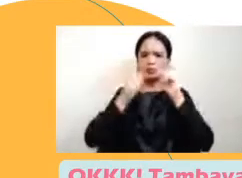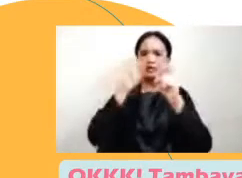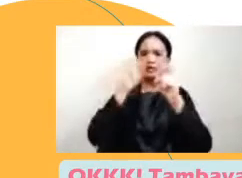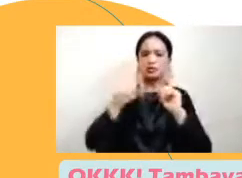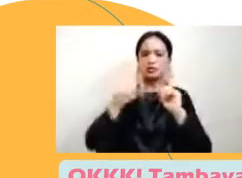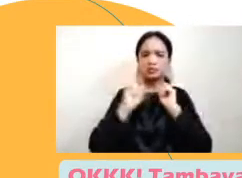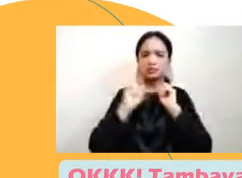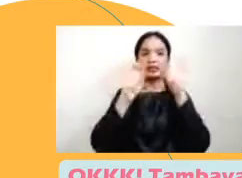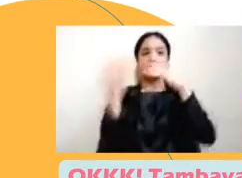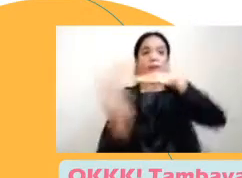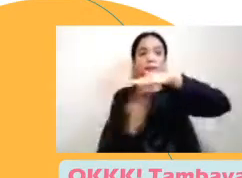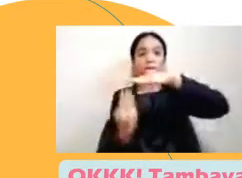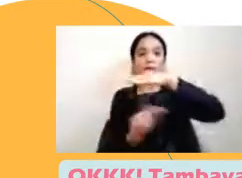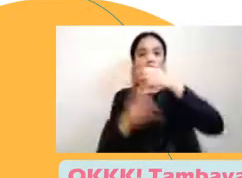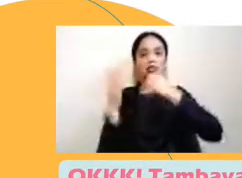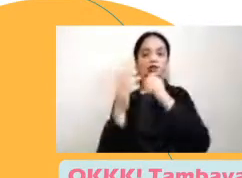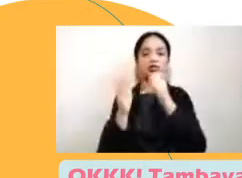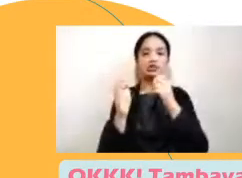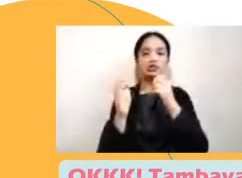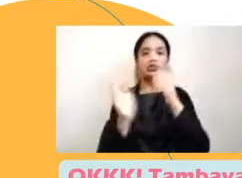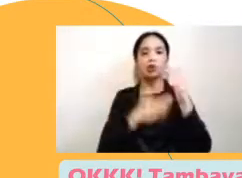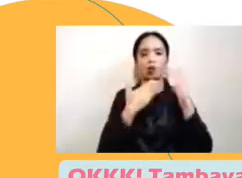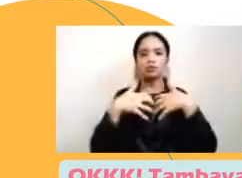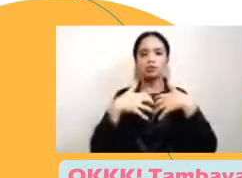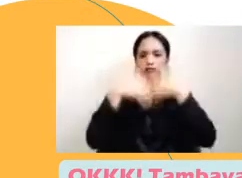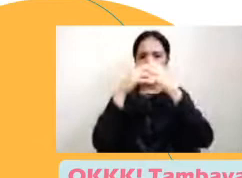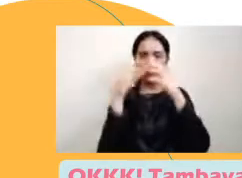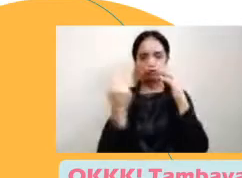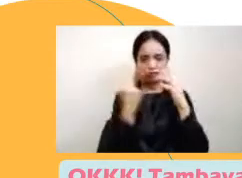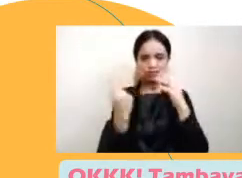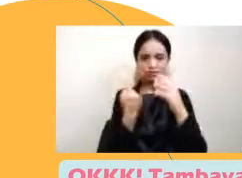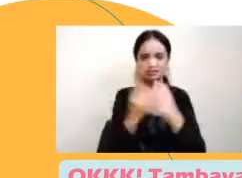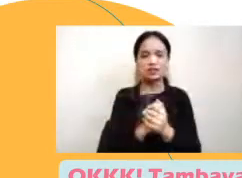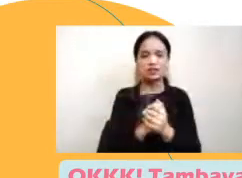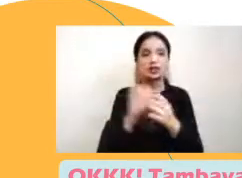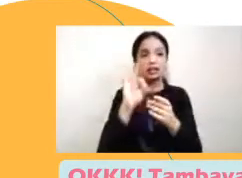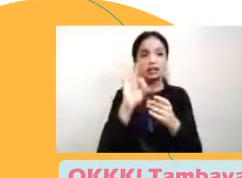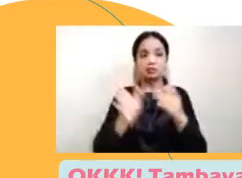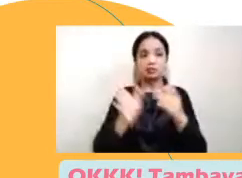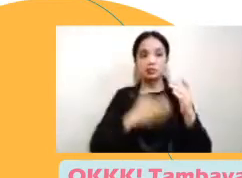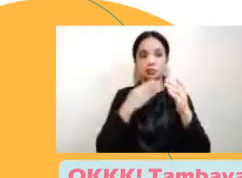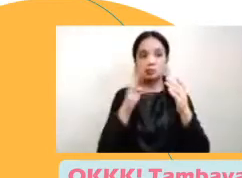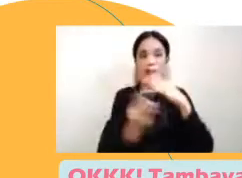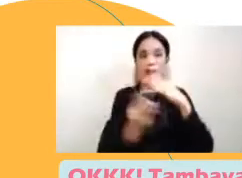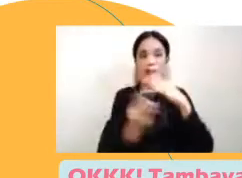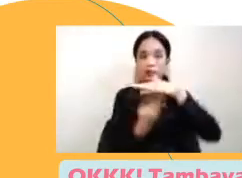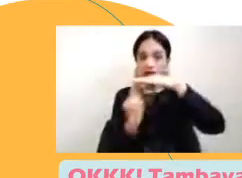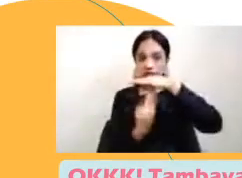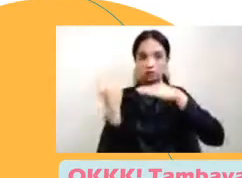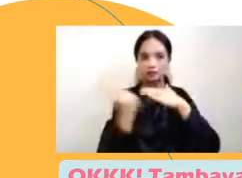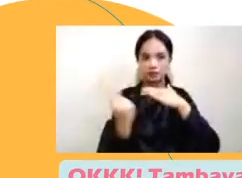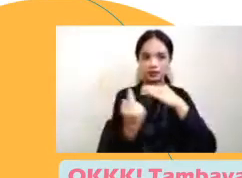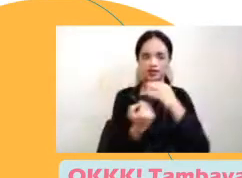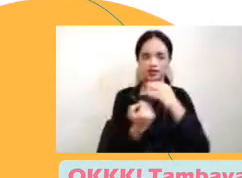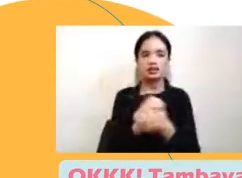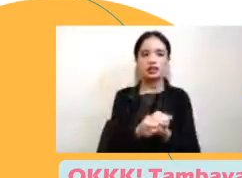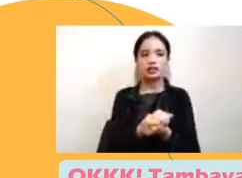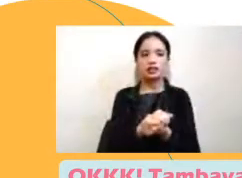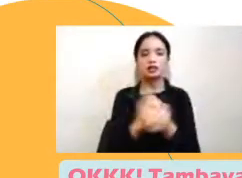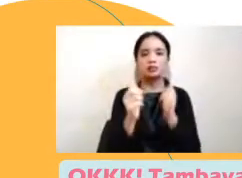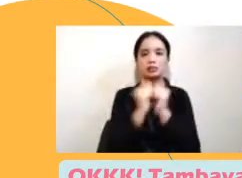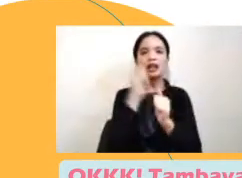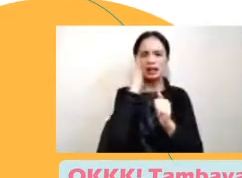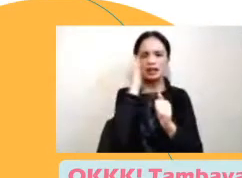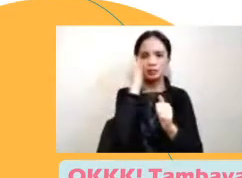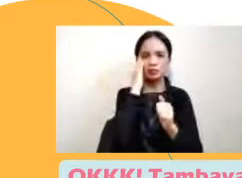Basic song structure tayo. Basic lang. Okay? When I say basic song structure, alam nyo na to, siguro